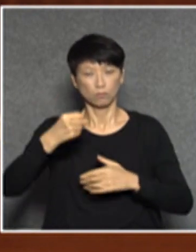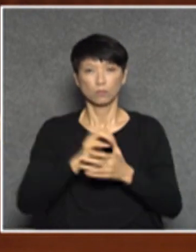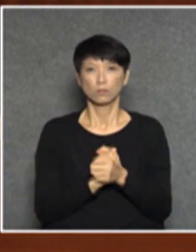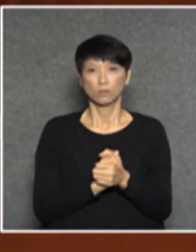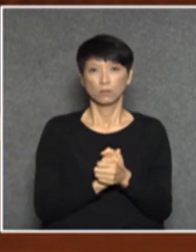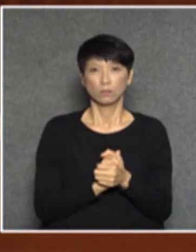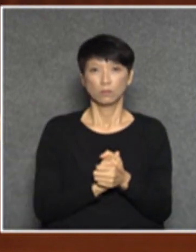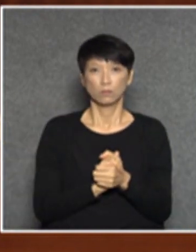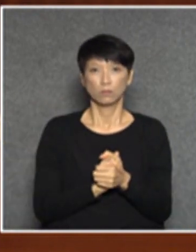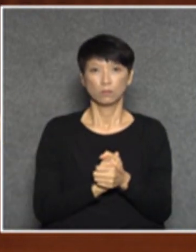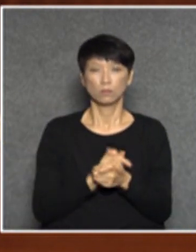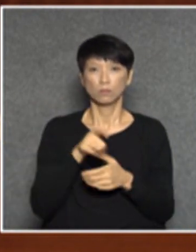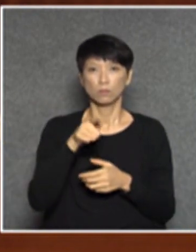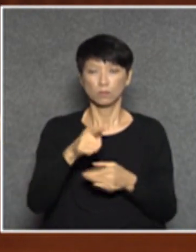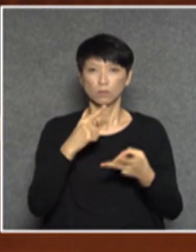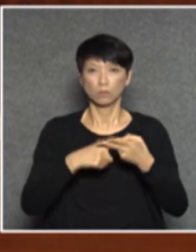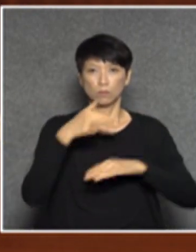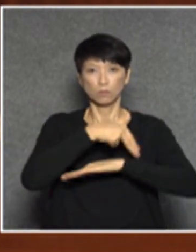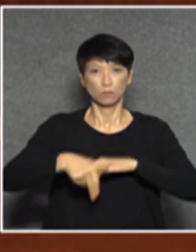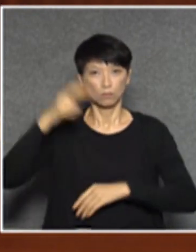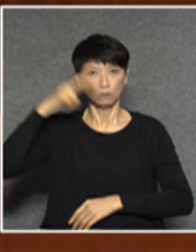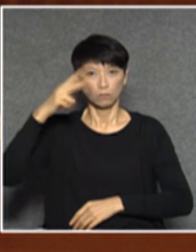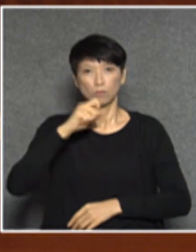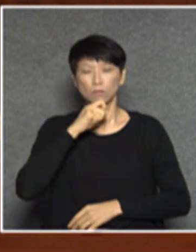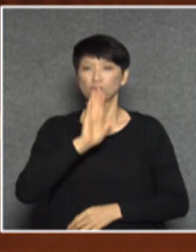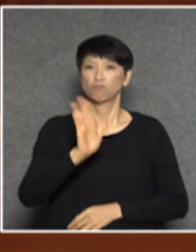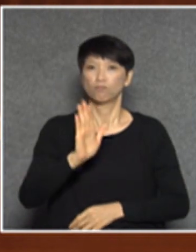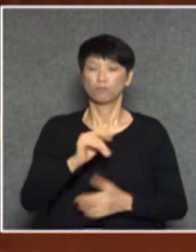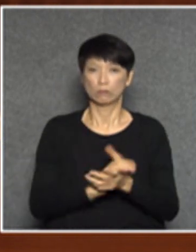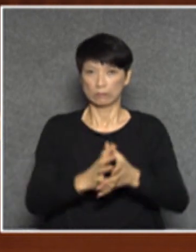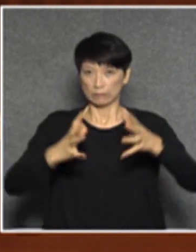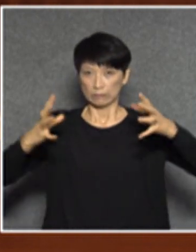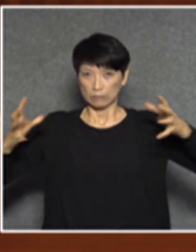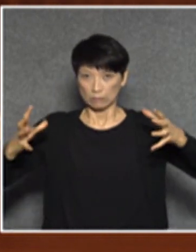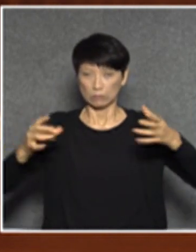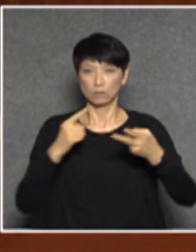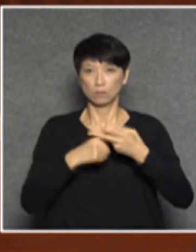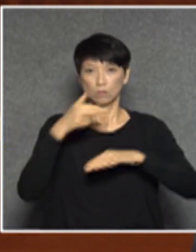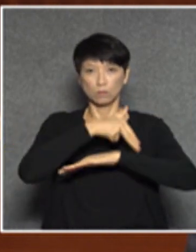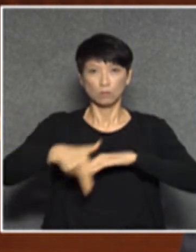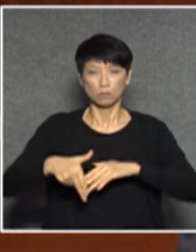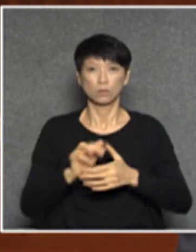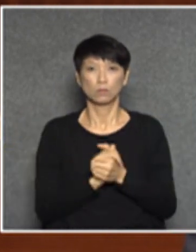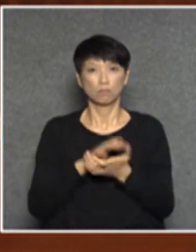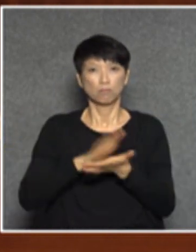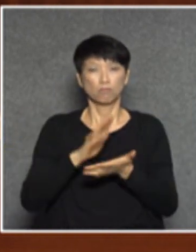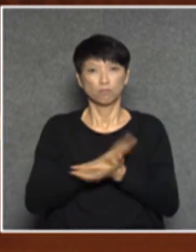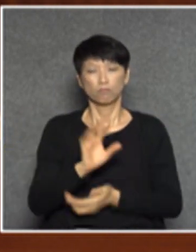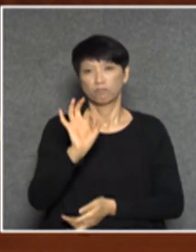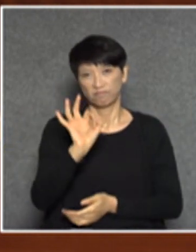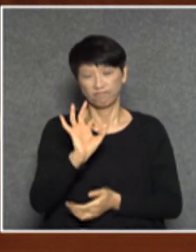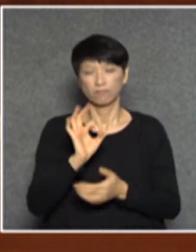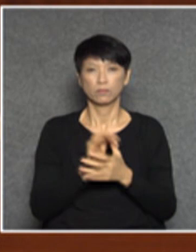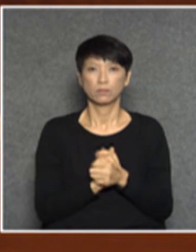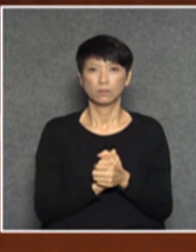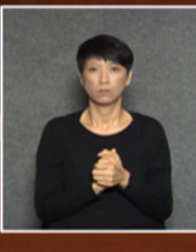有依方面嘅工程要做，所以往往佢做一啲大型維修工程咧，佢係冇依方面嘅經驗，咁所以市